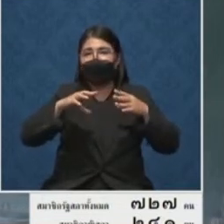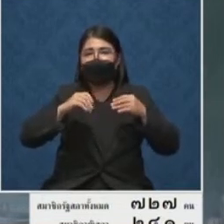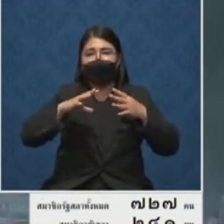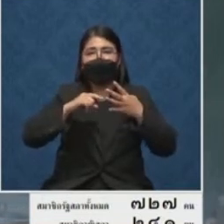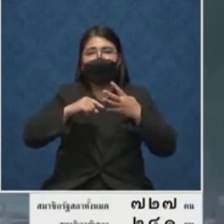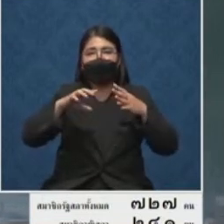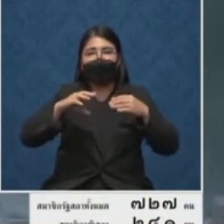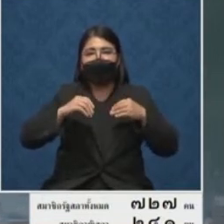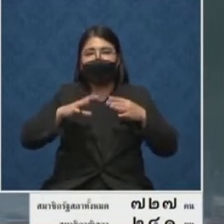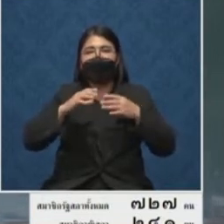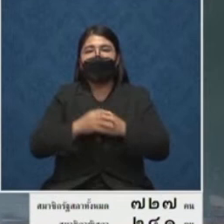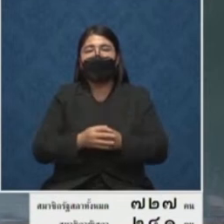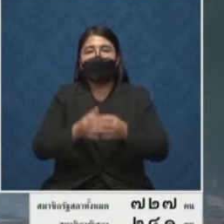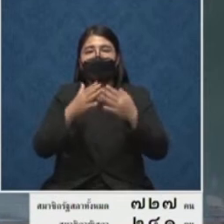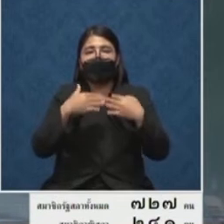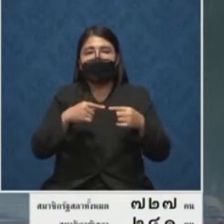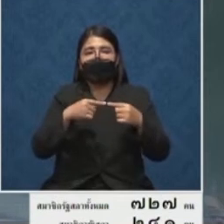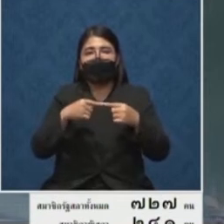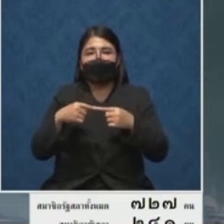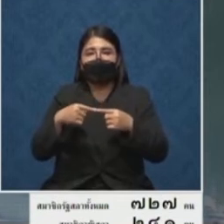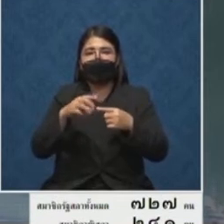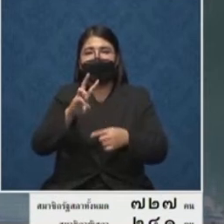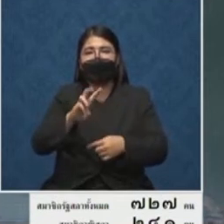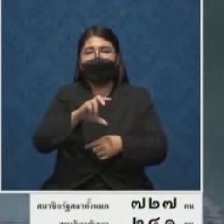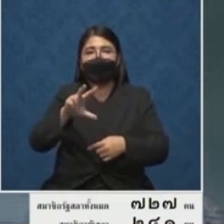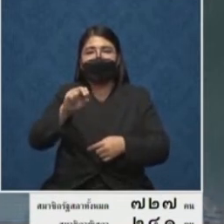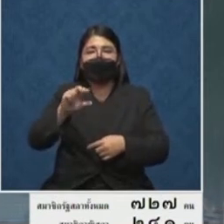3ไม่รับหลักการ4ไม่รับหลักการ